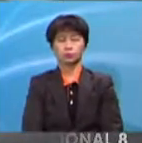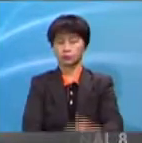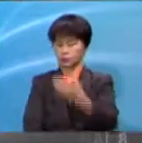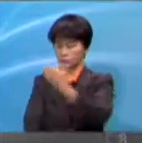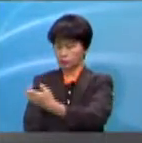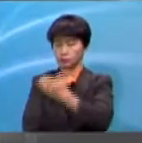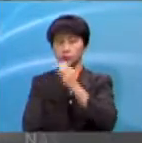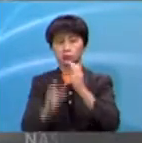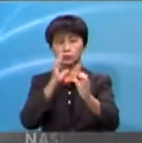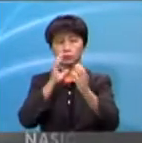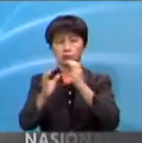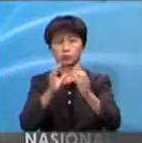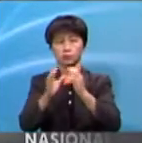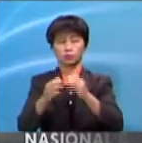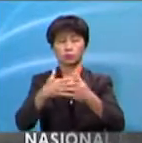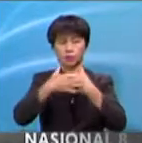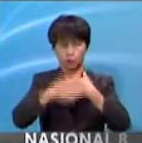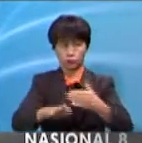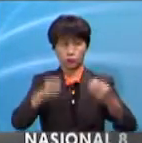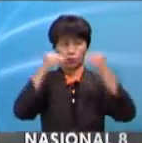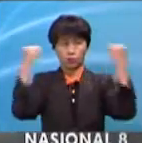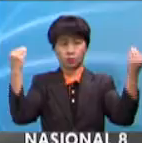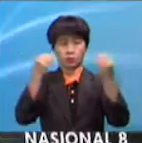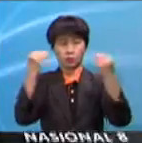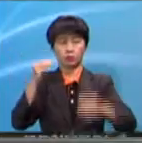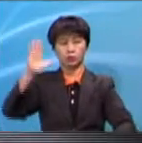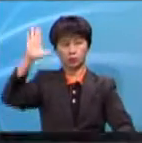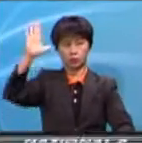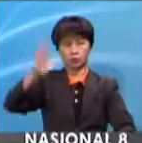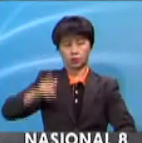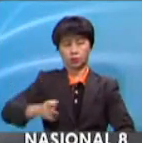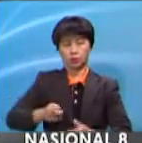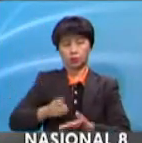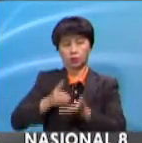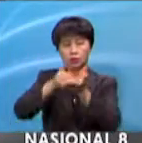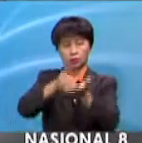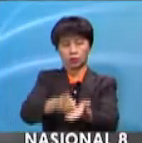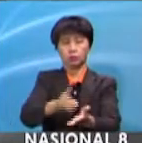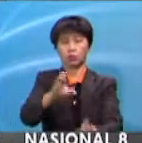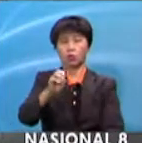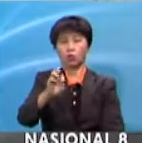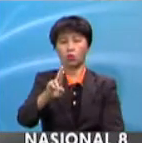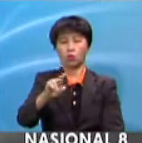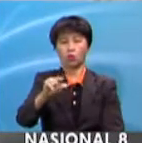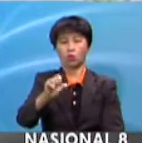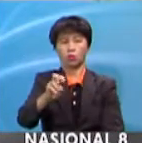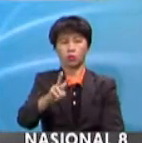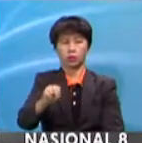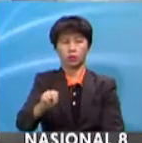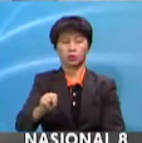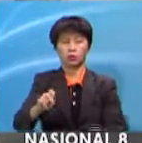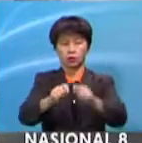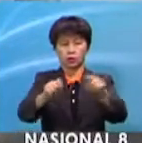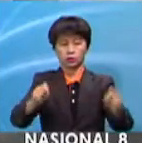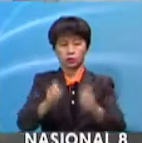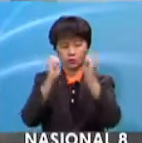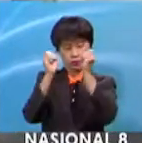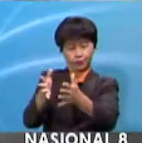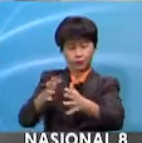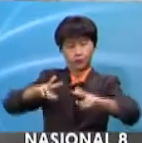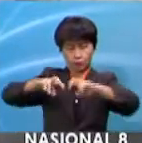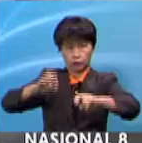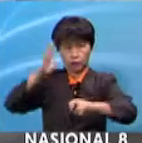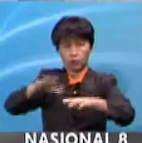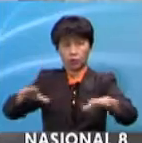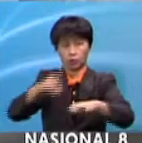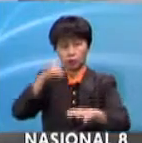Beliau bercakap dalam sidang media selepas majlis ikrar derma organ di Putrajaya. Bagi tapak pembinaan yang terbiar, siasatan akan